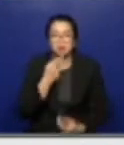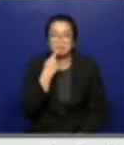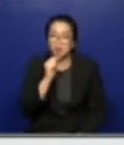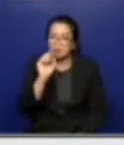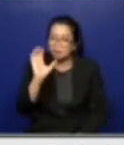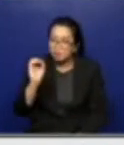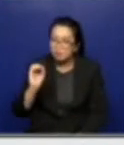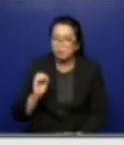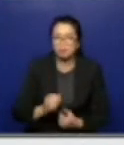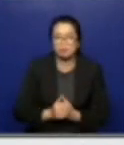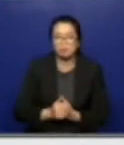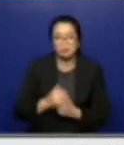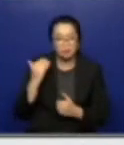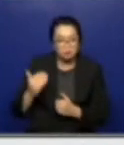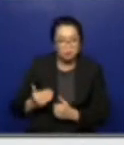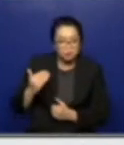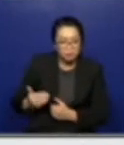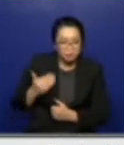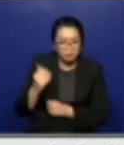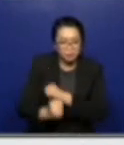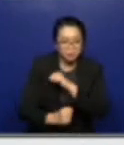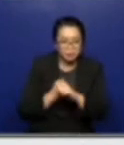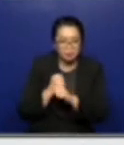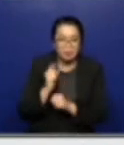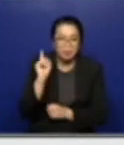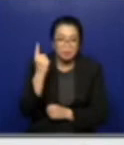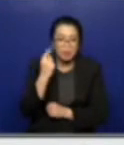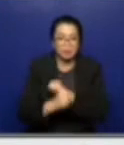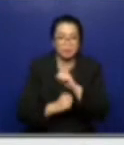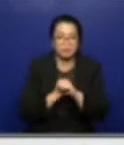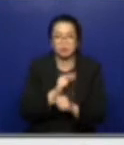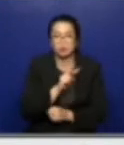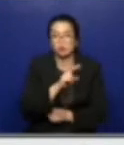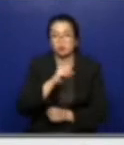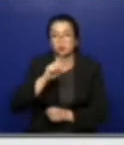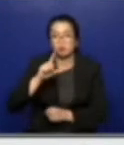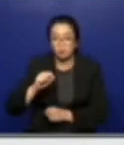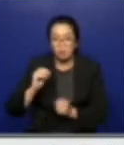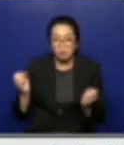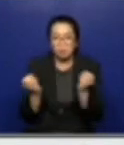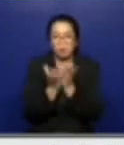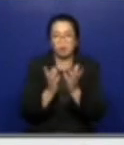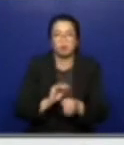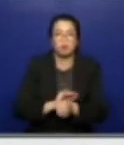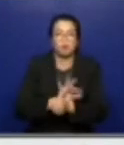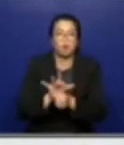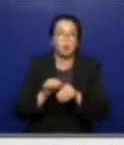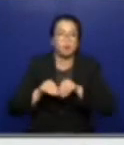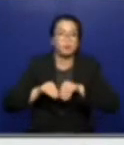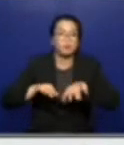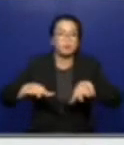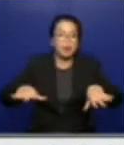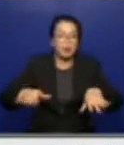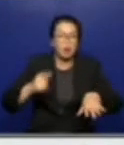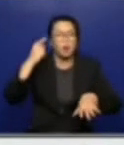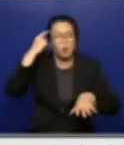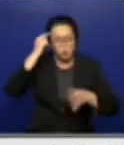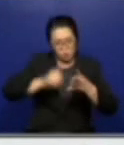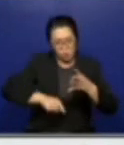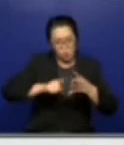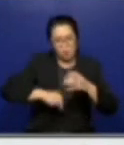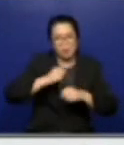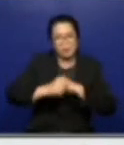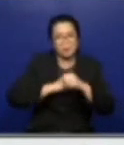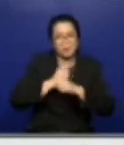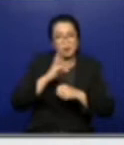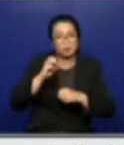ากนั้นครับพอเริ่มต้นปีใหม่มา2020ปุ๊บเราก็ได้เจอกับโควิดเรารู้เรื่องโควิดตั้งแต่ปลายปี62ใช่ไหม